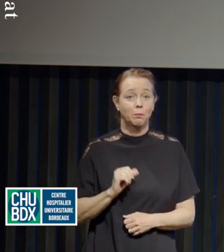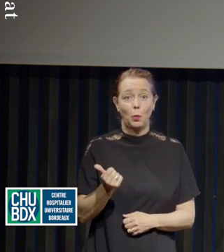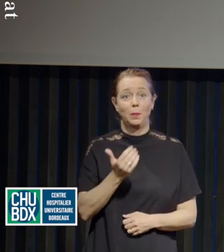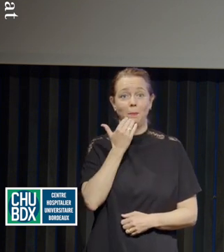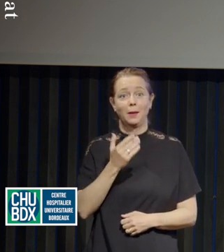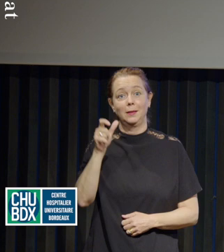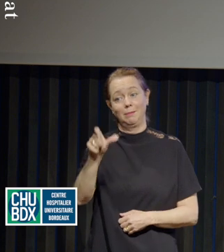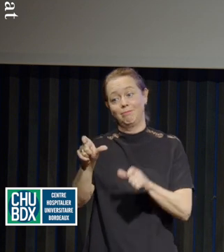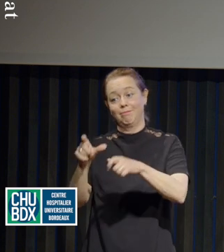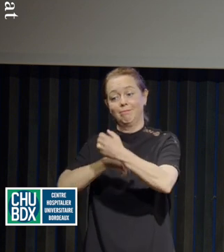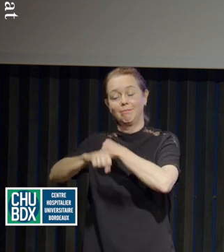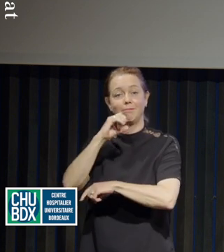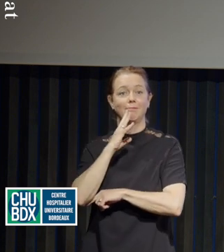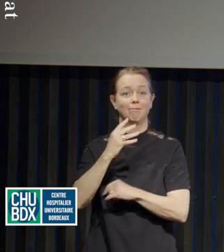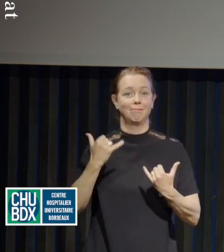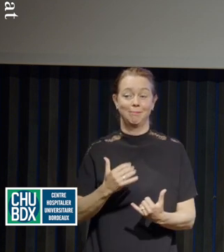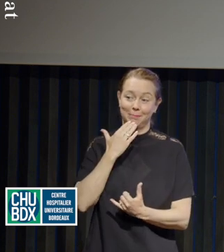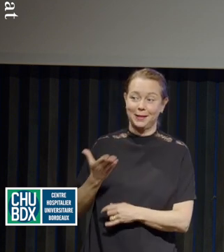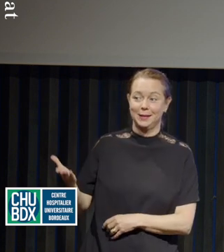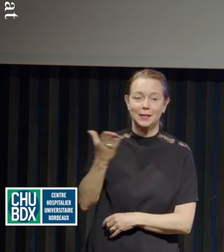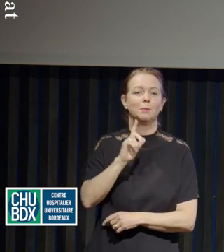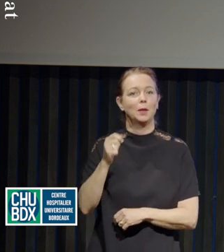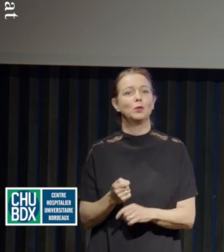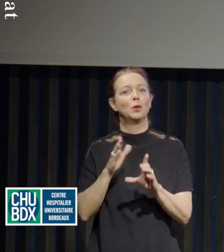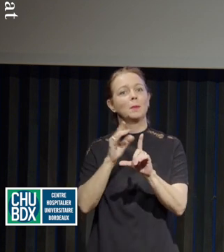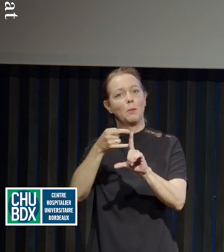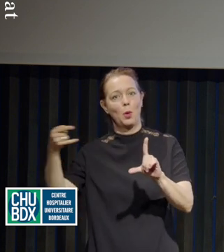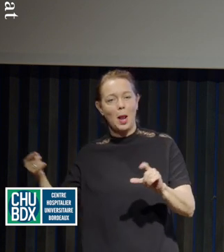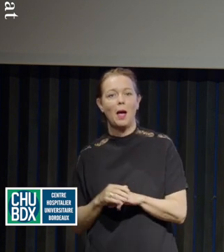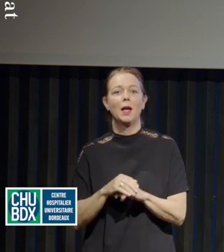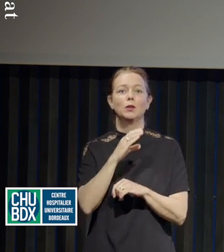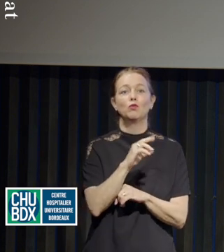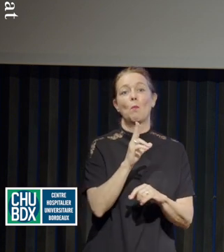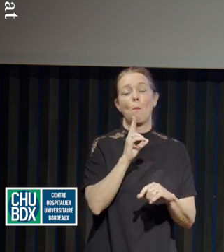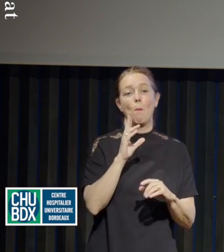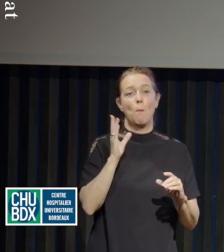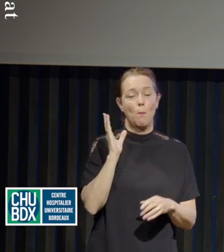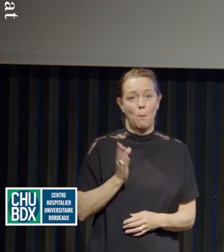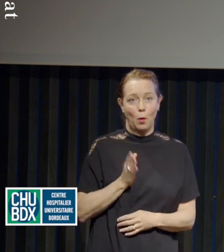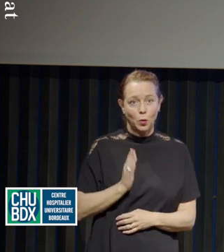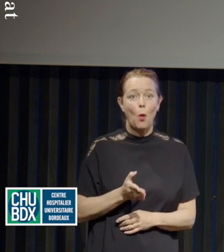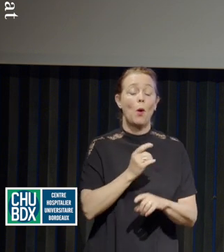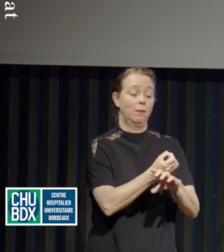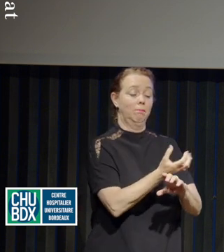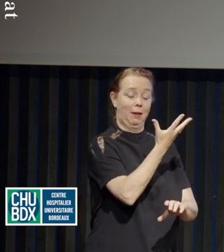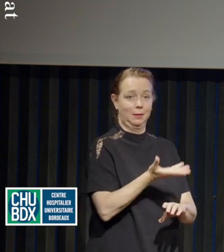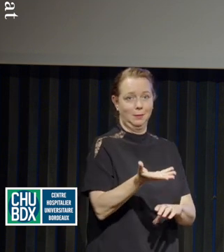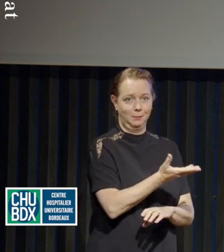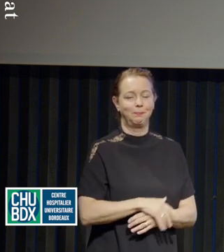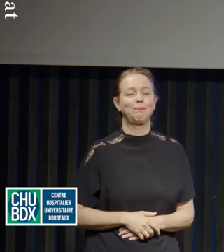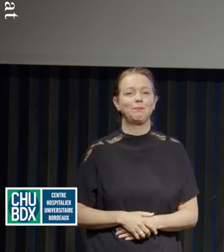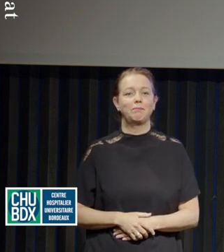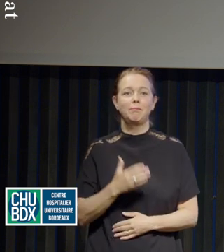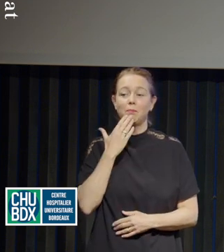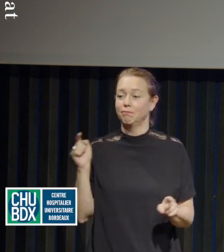les organisateurs de cette conférence, la librairie Mola, le CHU de Bordeaux et le centre hospitalier Charles Perrin. Je les remercie